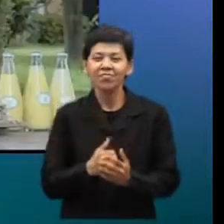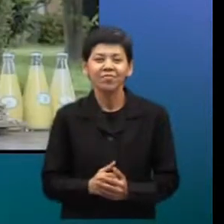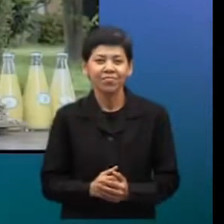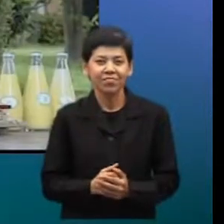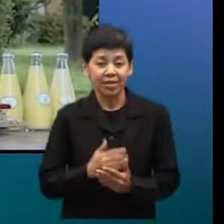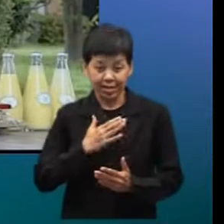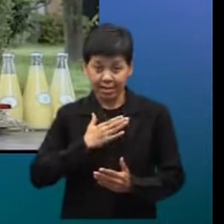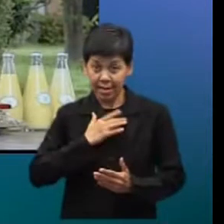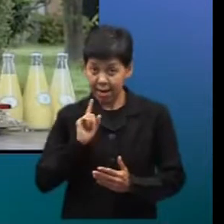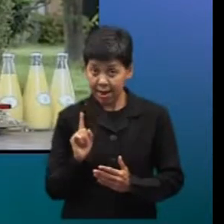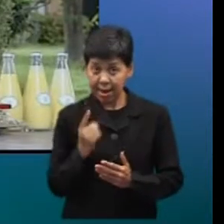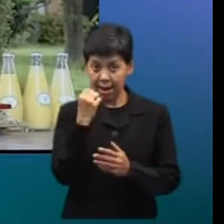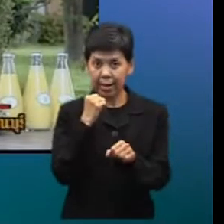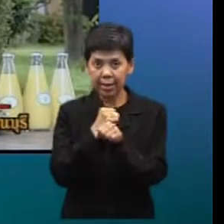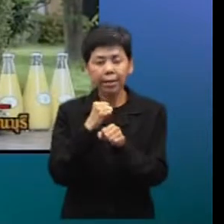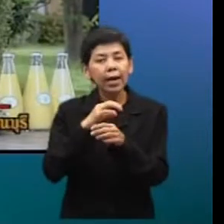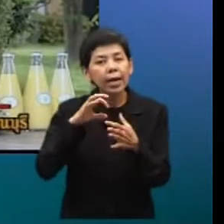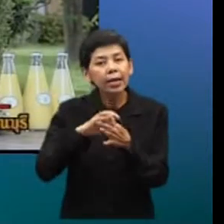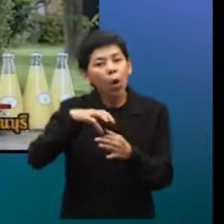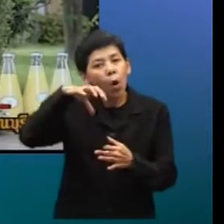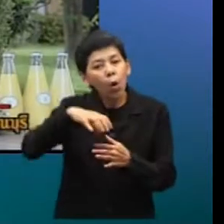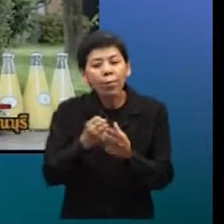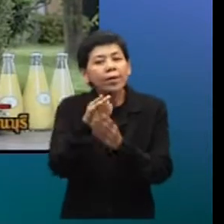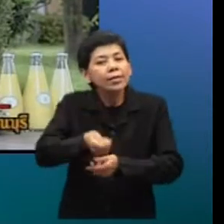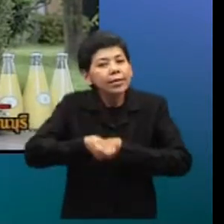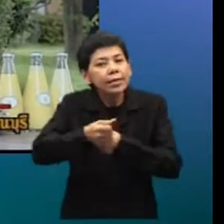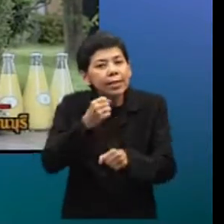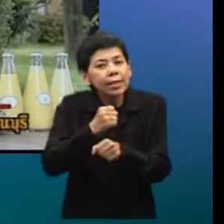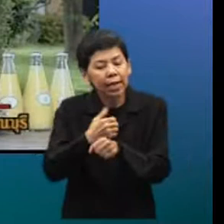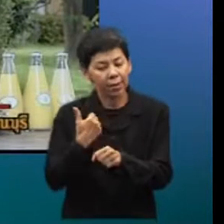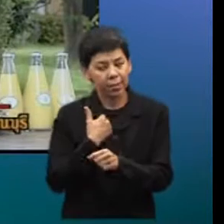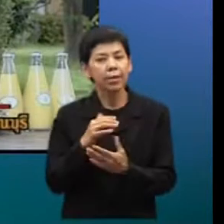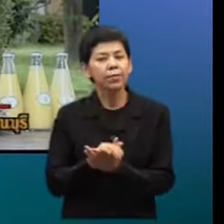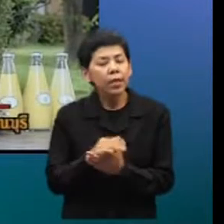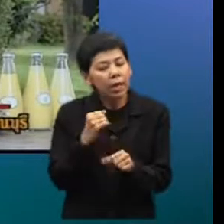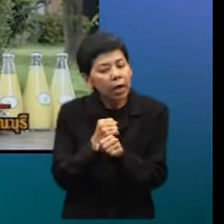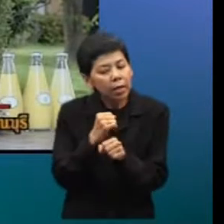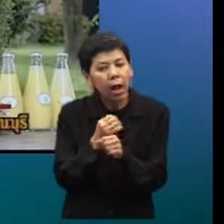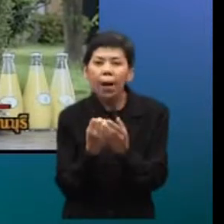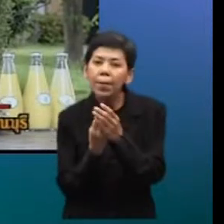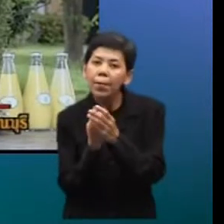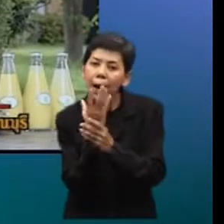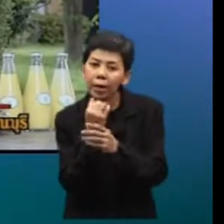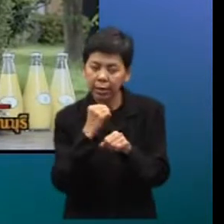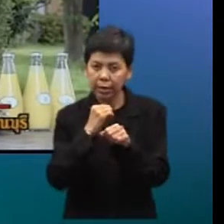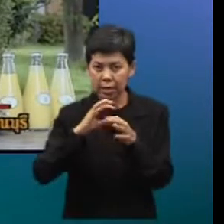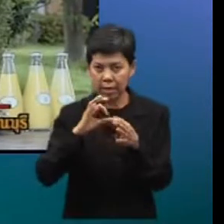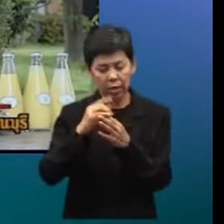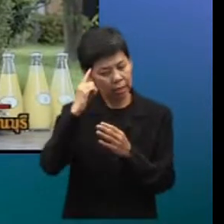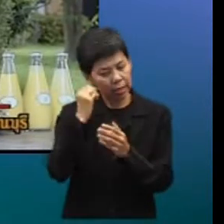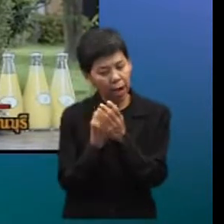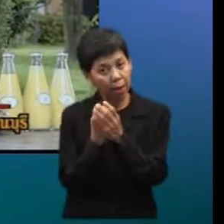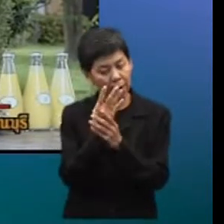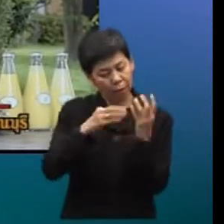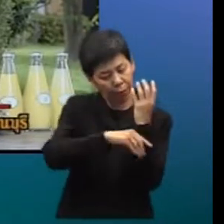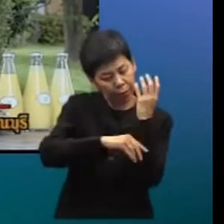ริ่มแรกก็คือเราได้รับการสนับสนุนจากกรมส่งเสริมการเกษตรนะคะโดยที่ให้มุ้งเรามาทำผักปลอดสารพิษหรือเป็นออร์แกนิกฟาร์ม